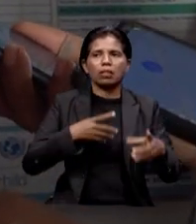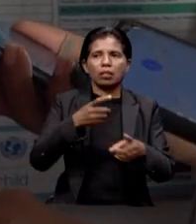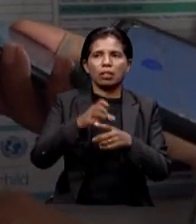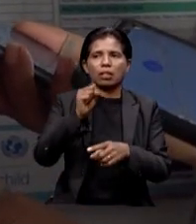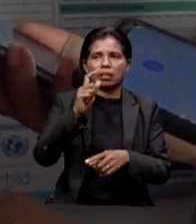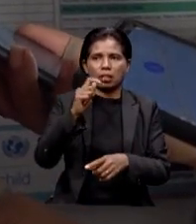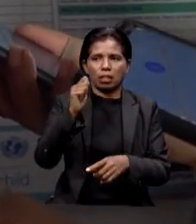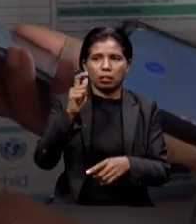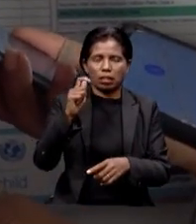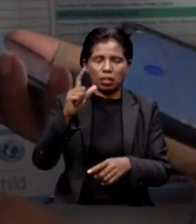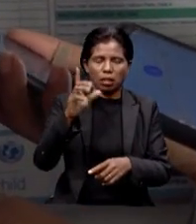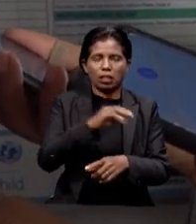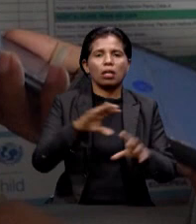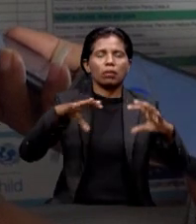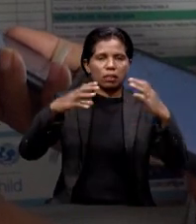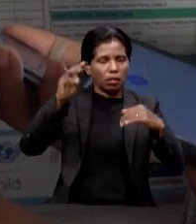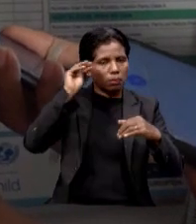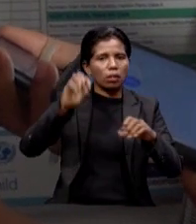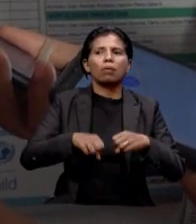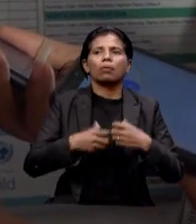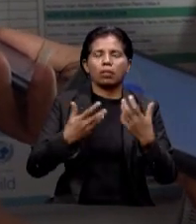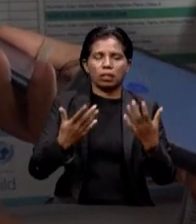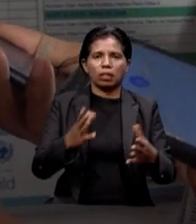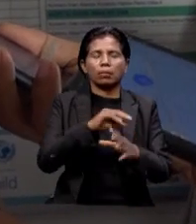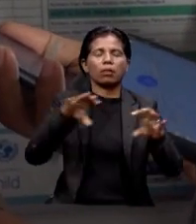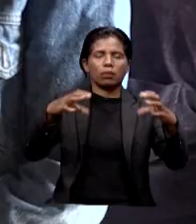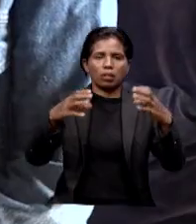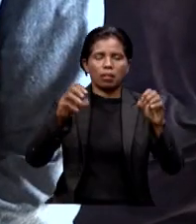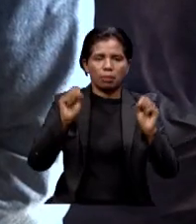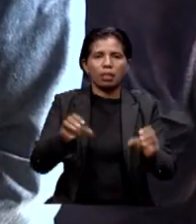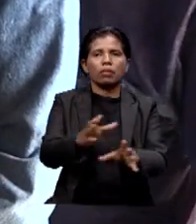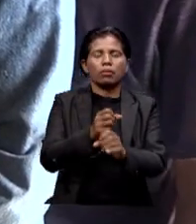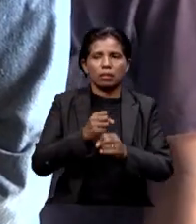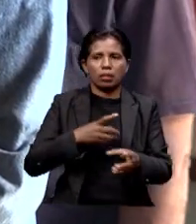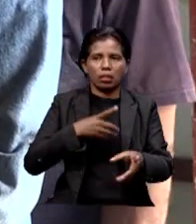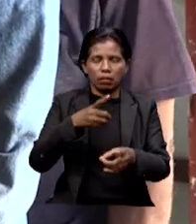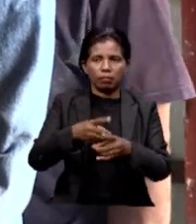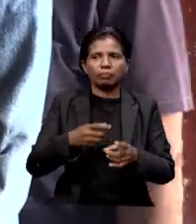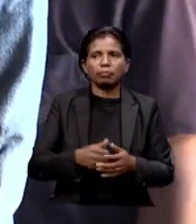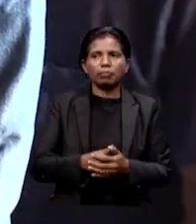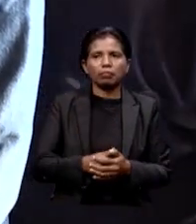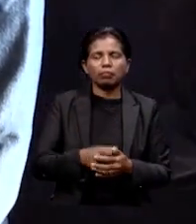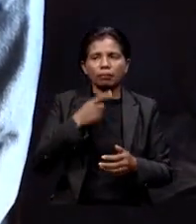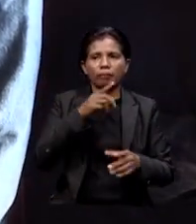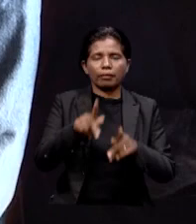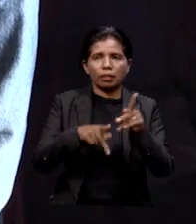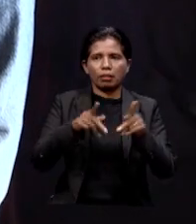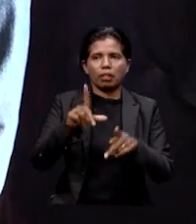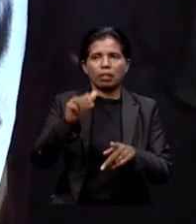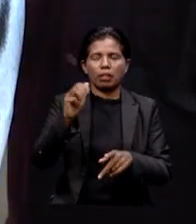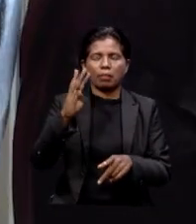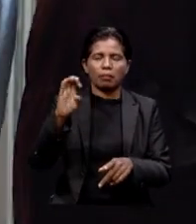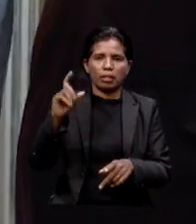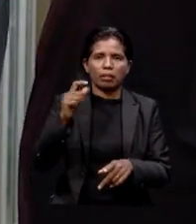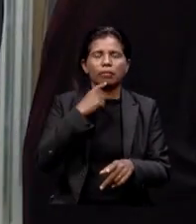estatal ba konsil minister para diskuti atau oin sabato considera mesin dede tu galai. Beneficiário Lamberto Brites preocupa tamba tuir